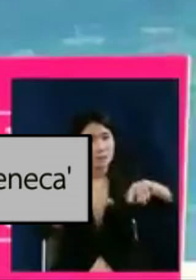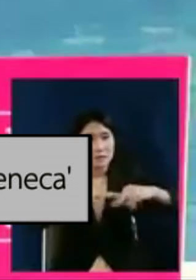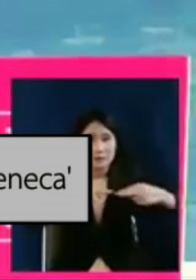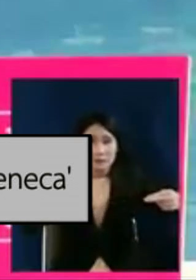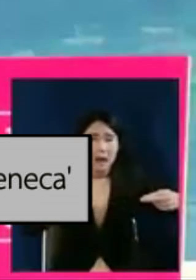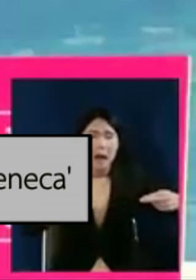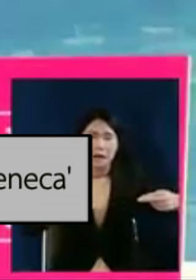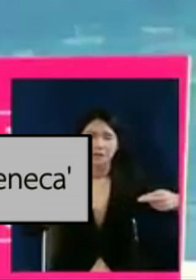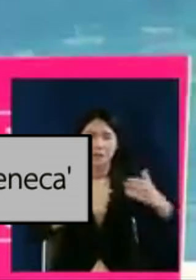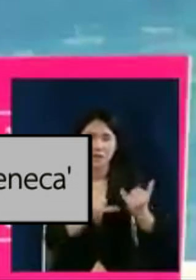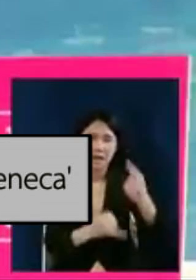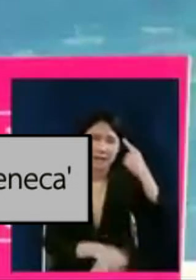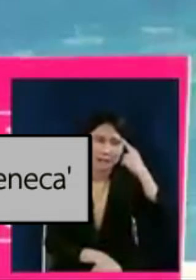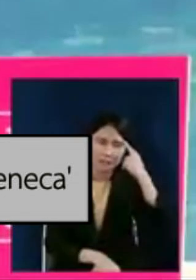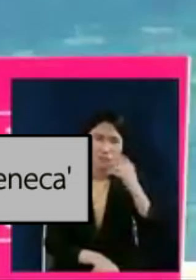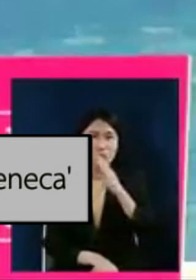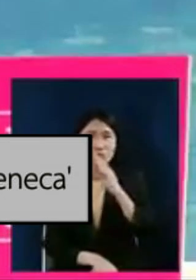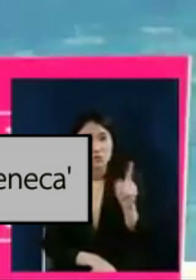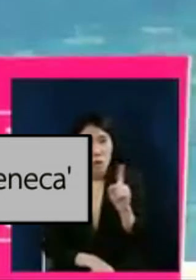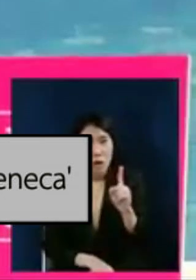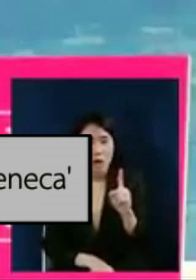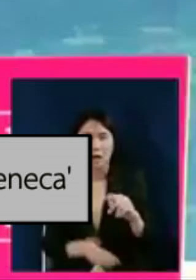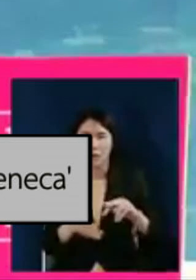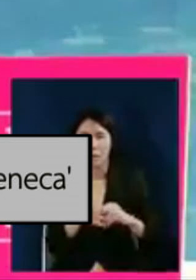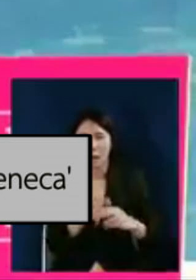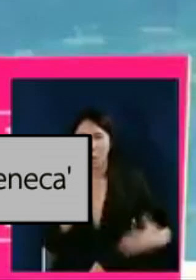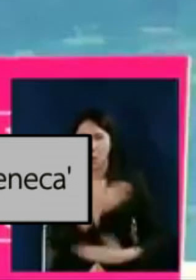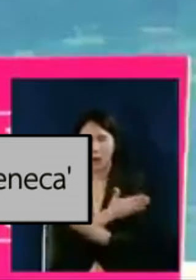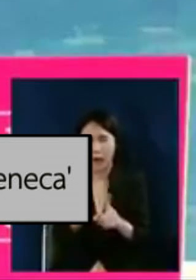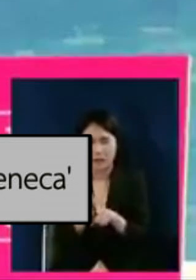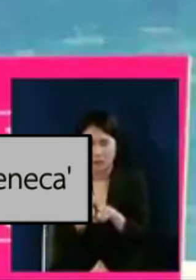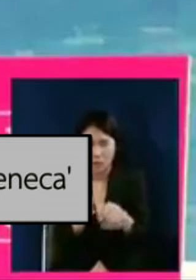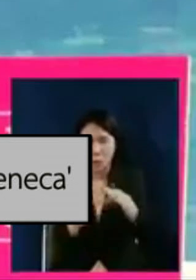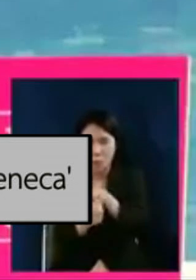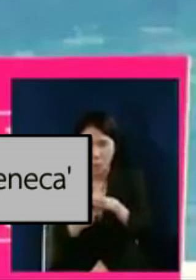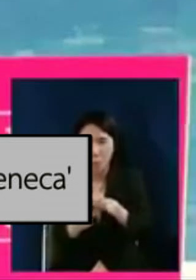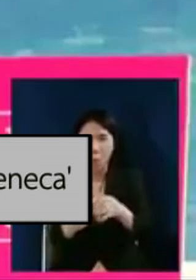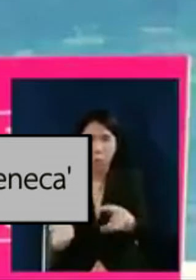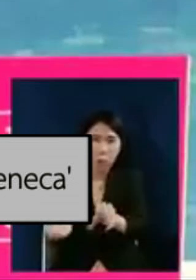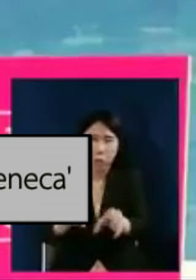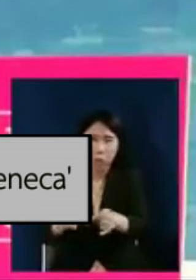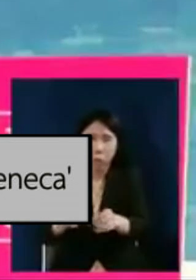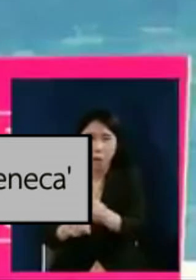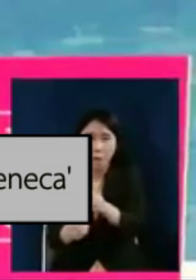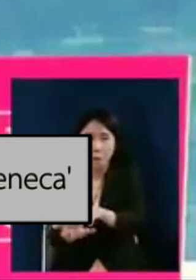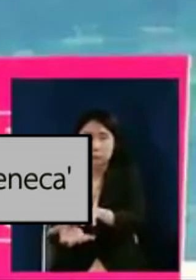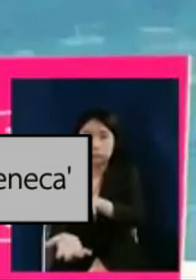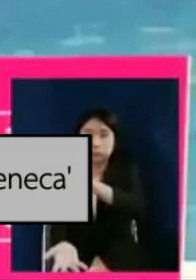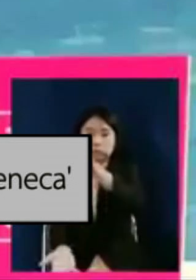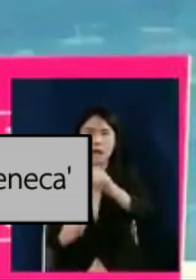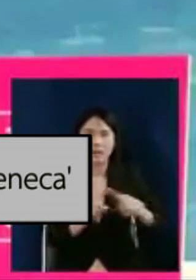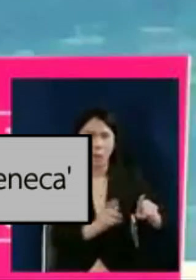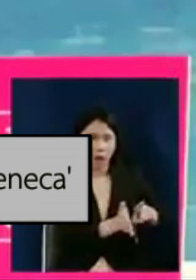เราต้องยอมรับว่าว่าในการเพาะเชื้อขึ้นมาเป็นจำนวนมากเลยนะแล้วต้องโอนเชือก go with theเชื่อที่น่ากลัว